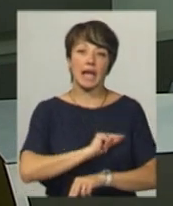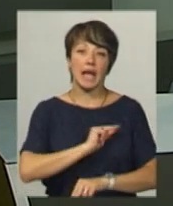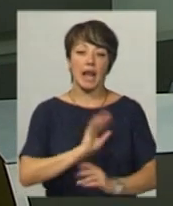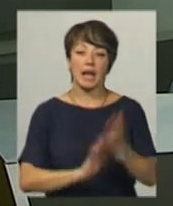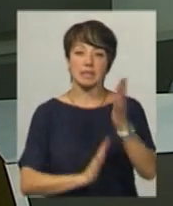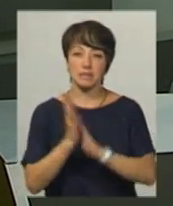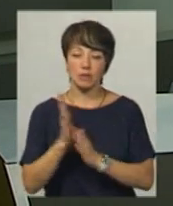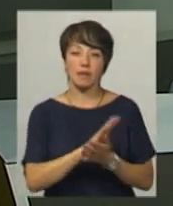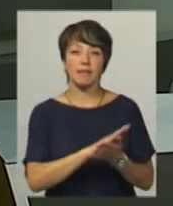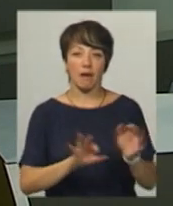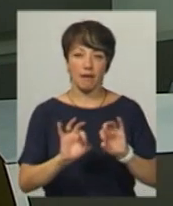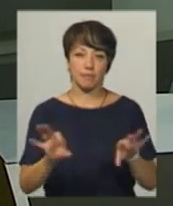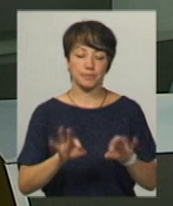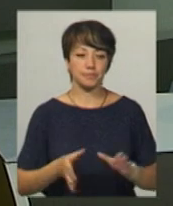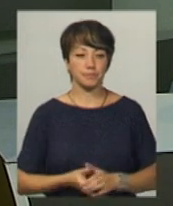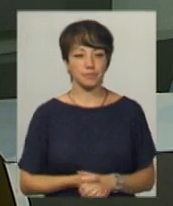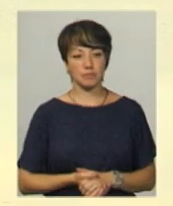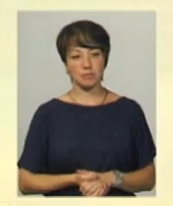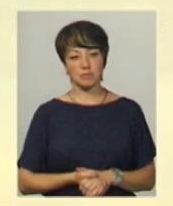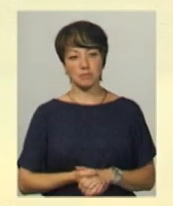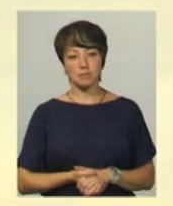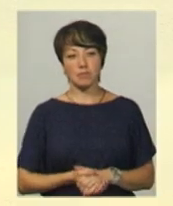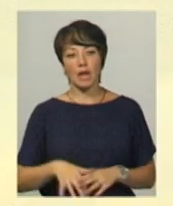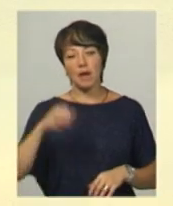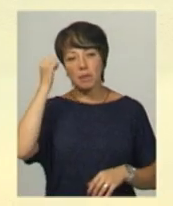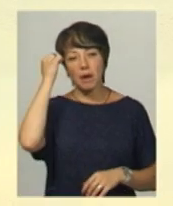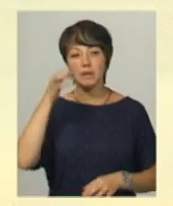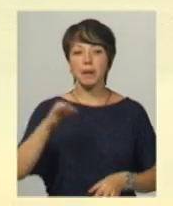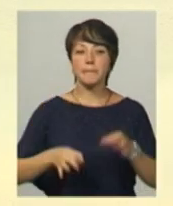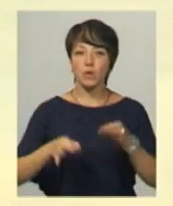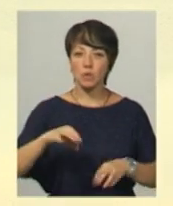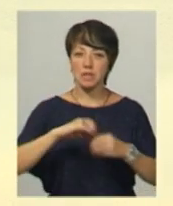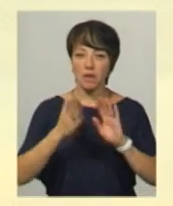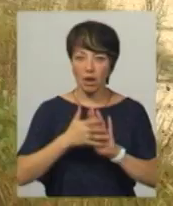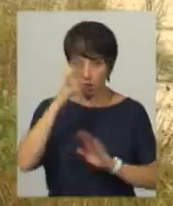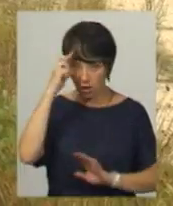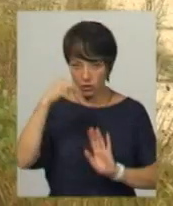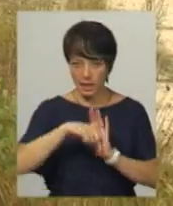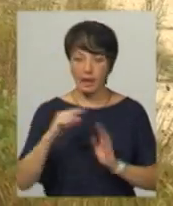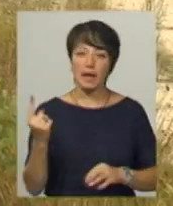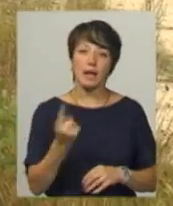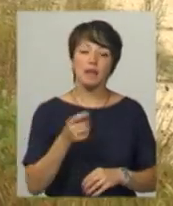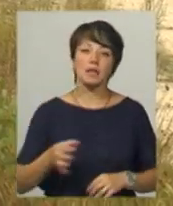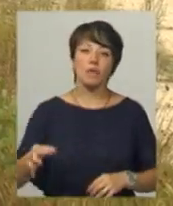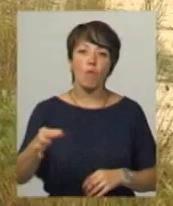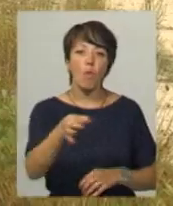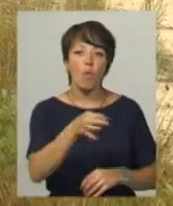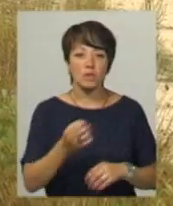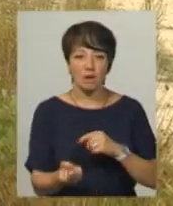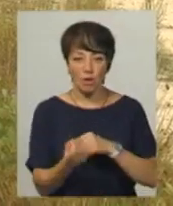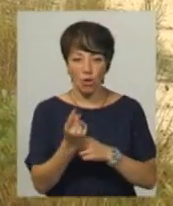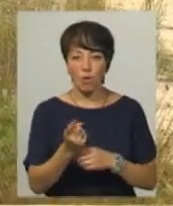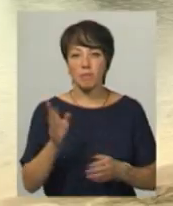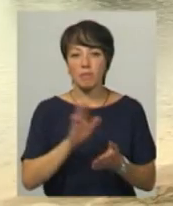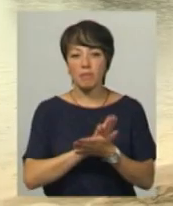Більовський. Подробиці в сюжеті. Пам'ятка природи загальнодержавного значення – єдине на Хмельниччині озеро природного походження